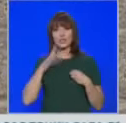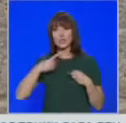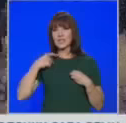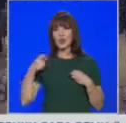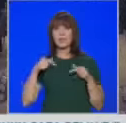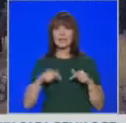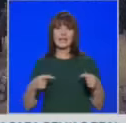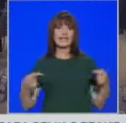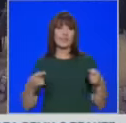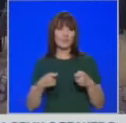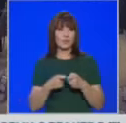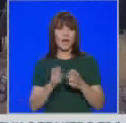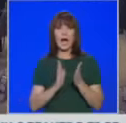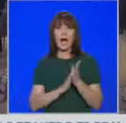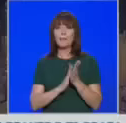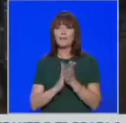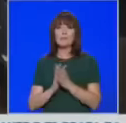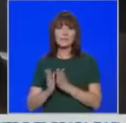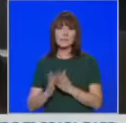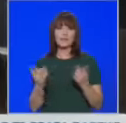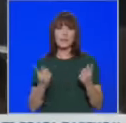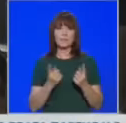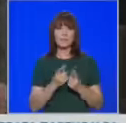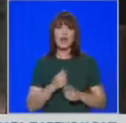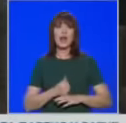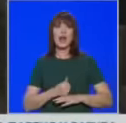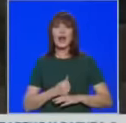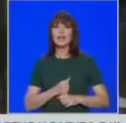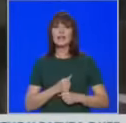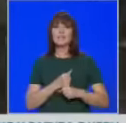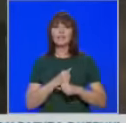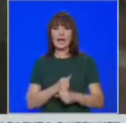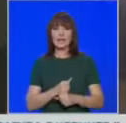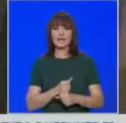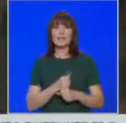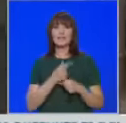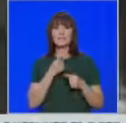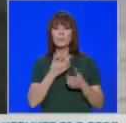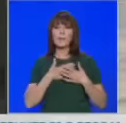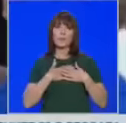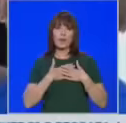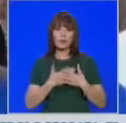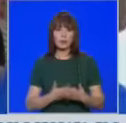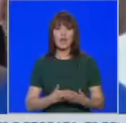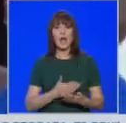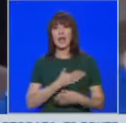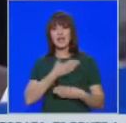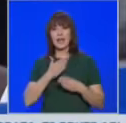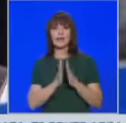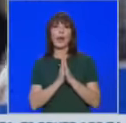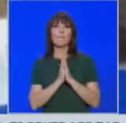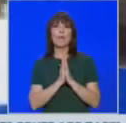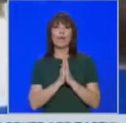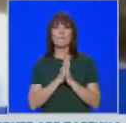тази война. С аплодисменти беше посрещнат и от депутатите в датския парламент, където благодари, че най-накрая молбите му за